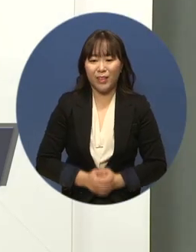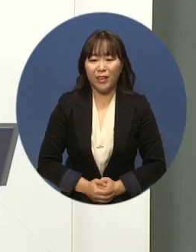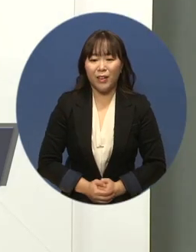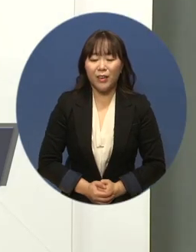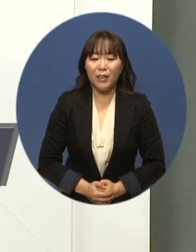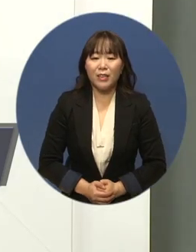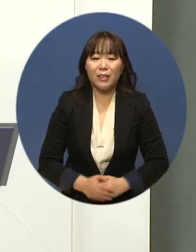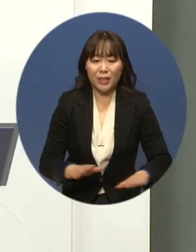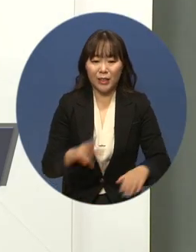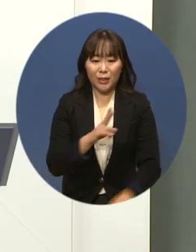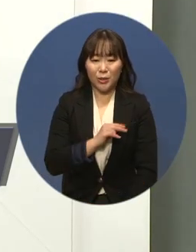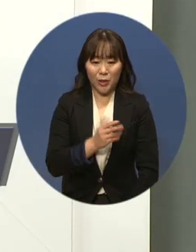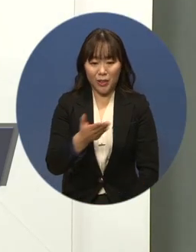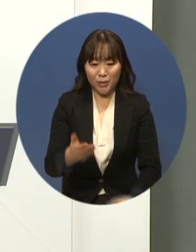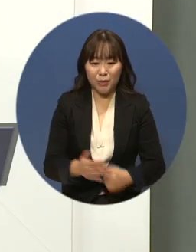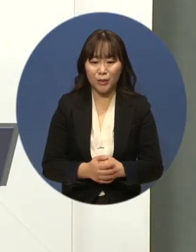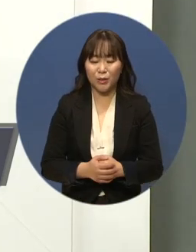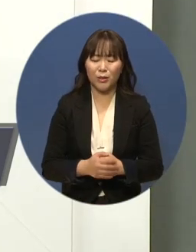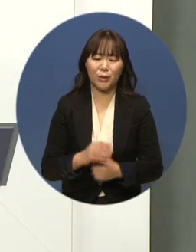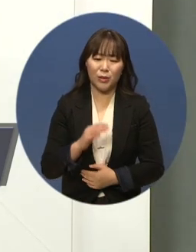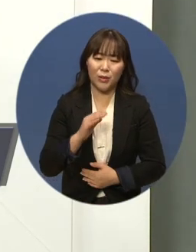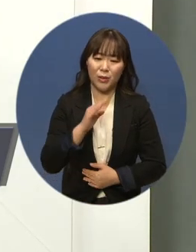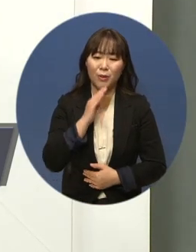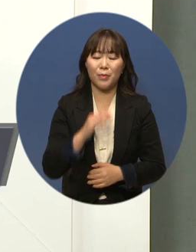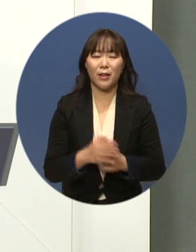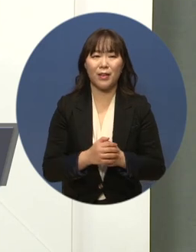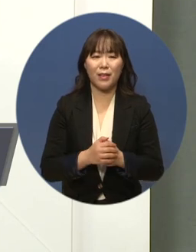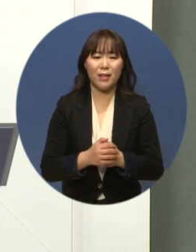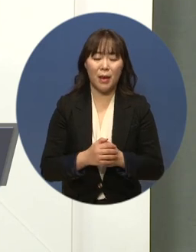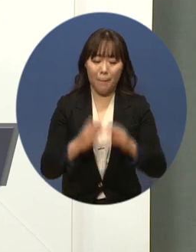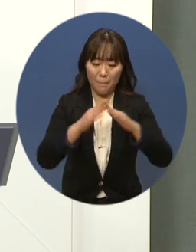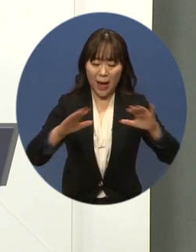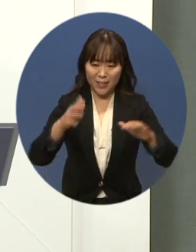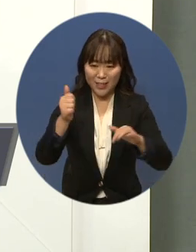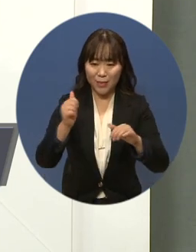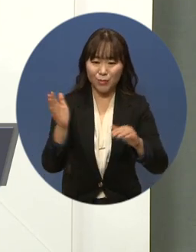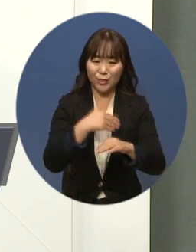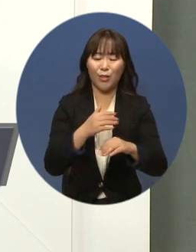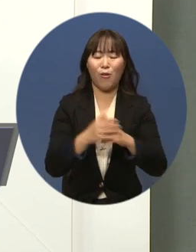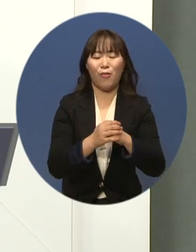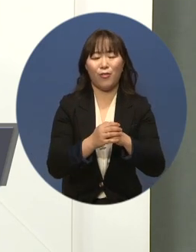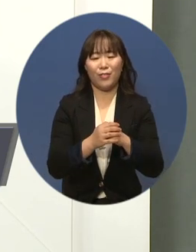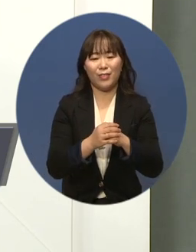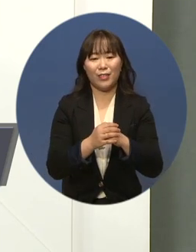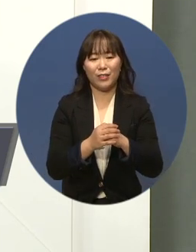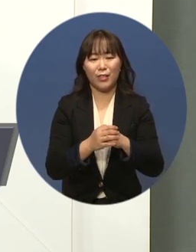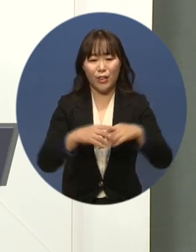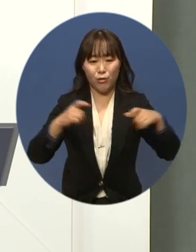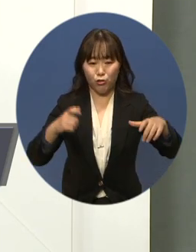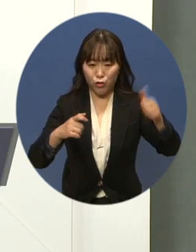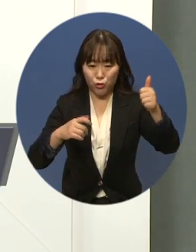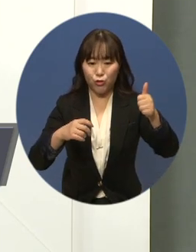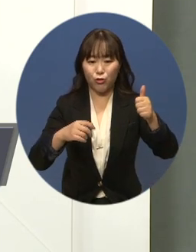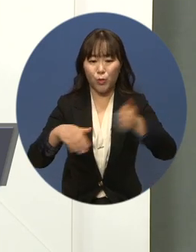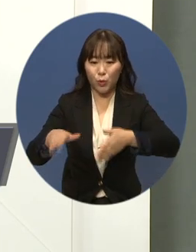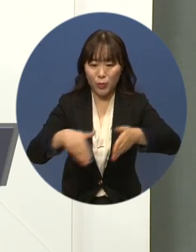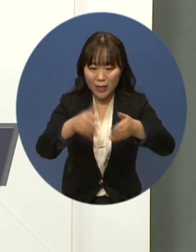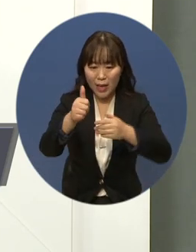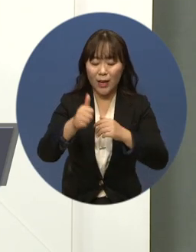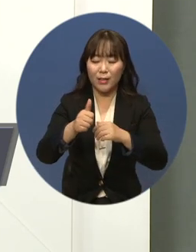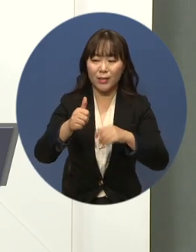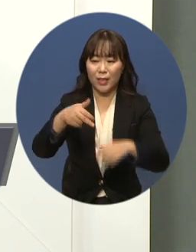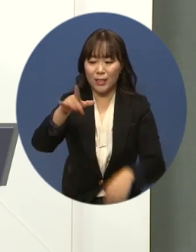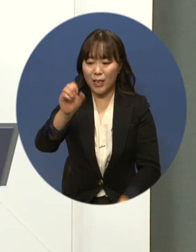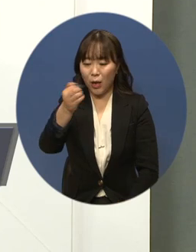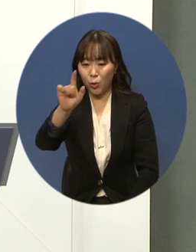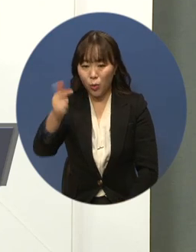김두관 의원님께서는 남달리 2장에서부터 시작을 해서 군수, 도지사,